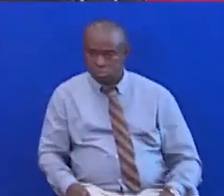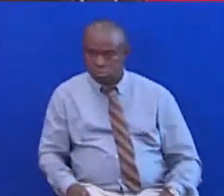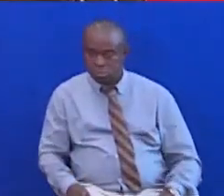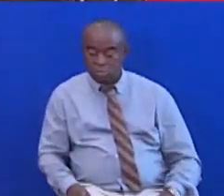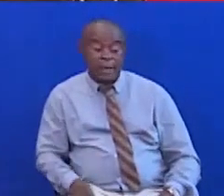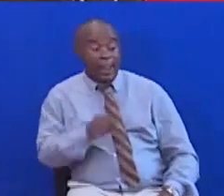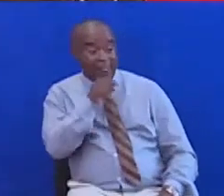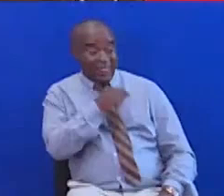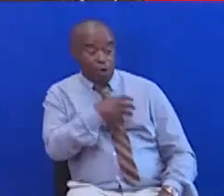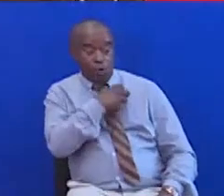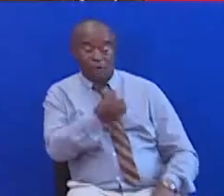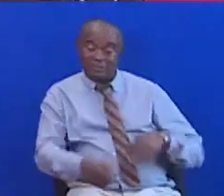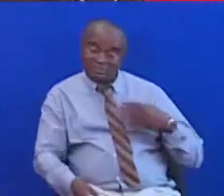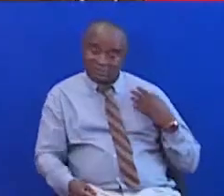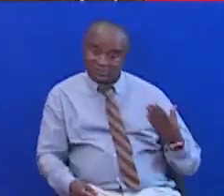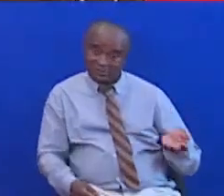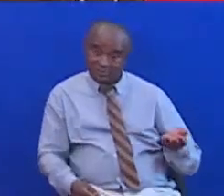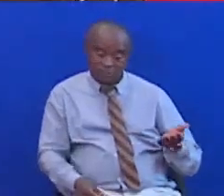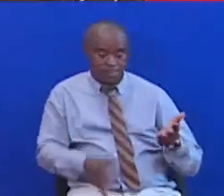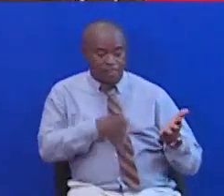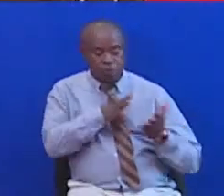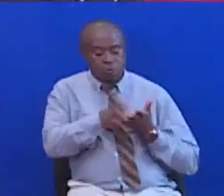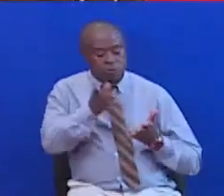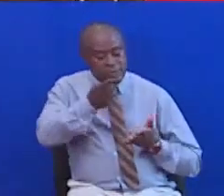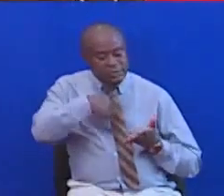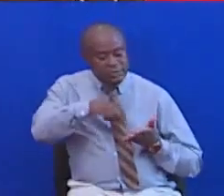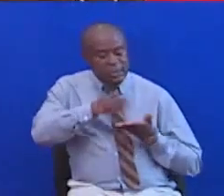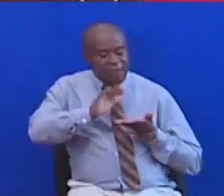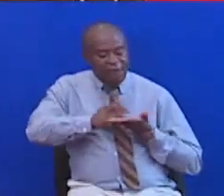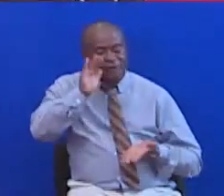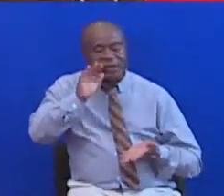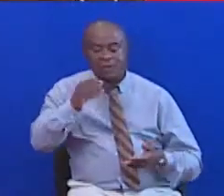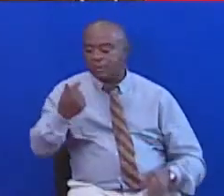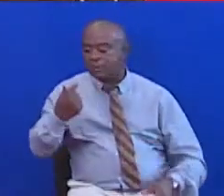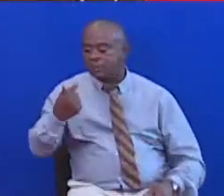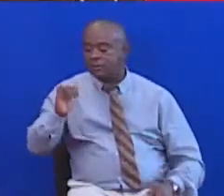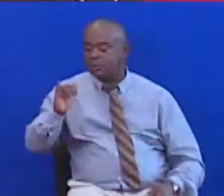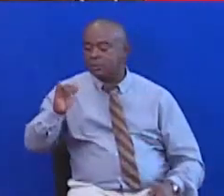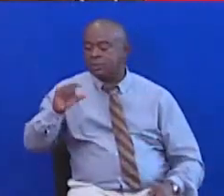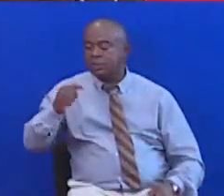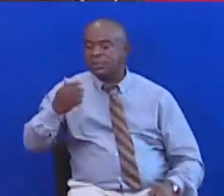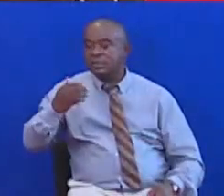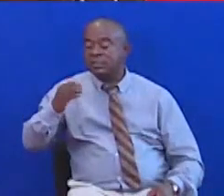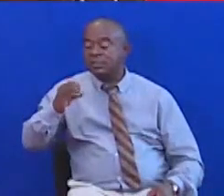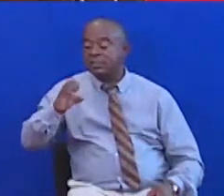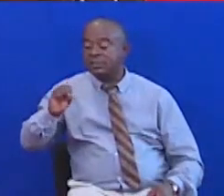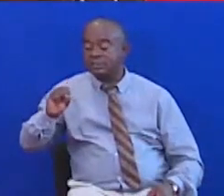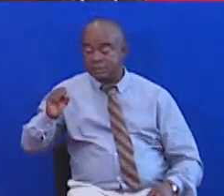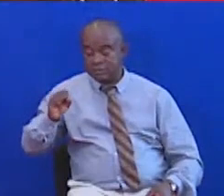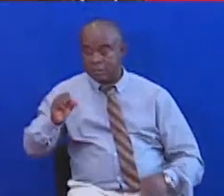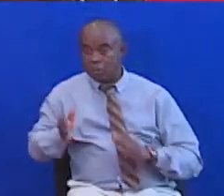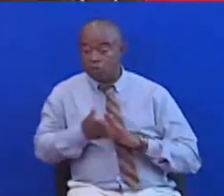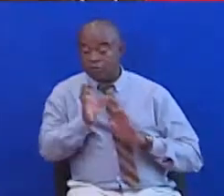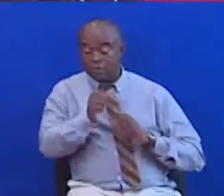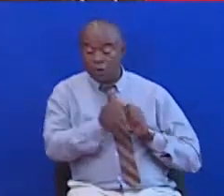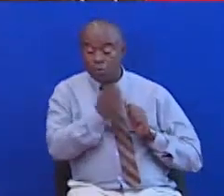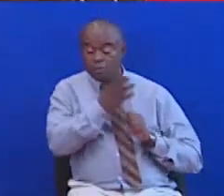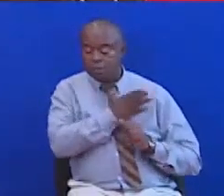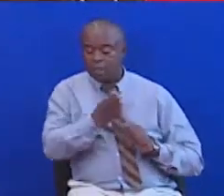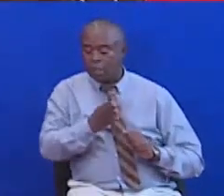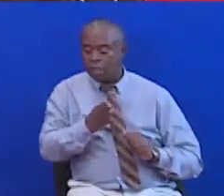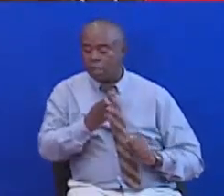waziri unatueleza faida ya TIX kuanzia 2012 mpaka